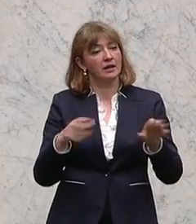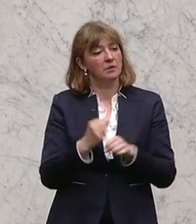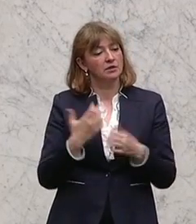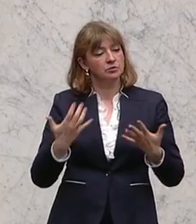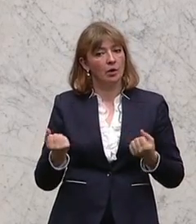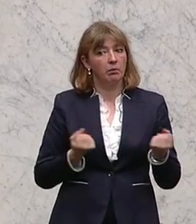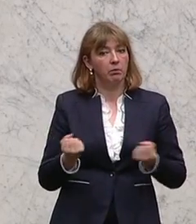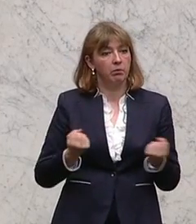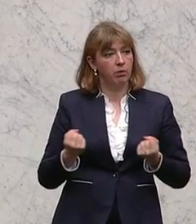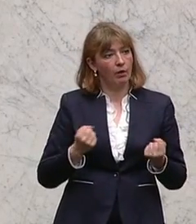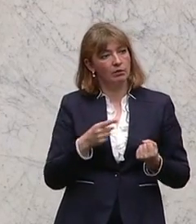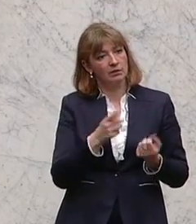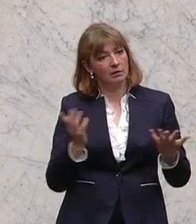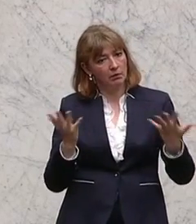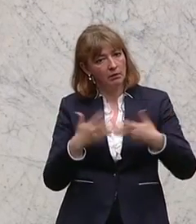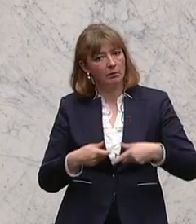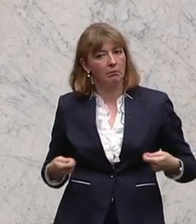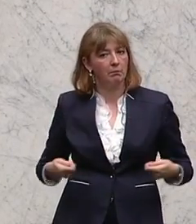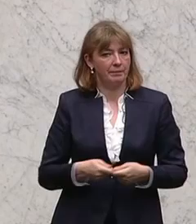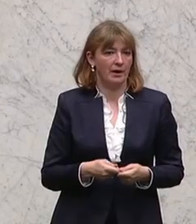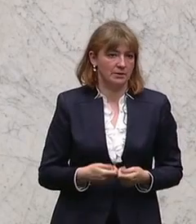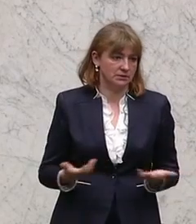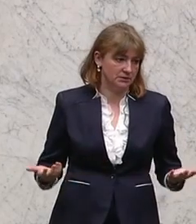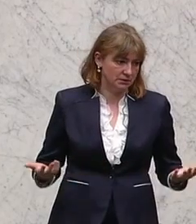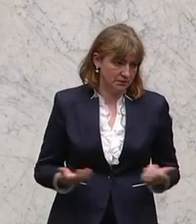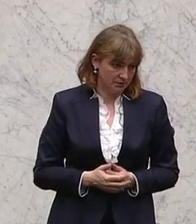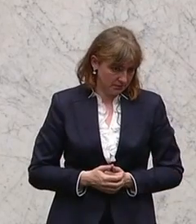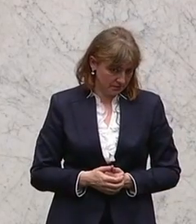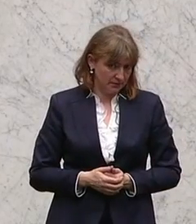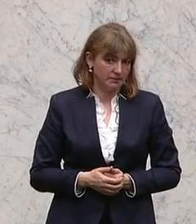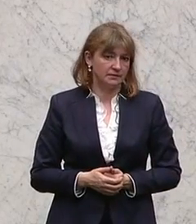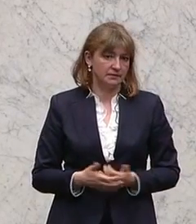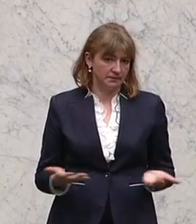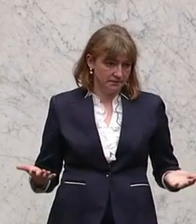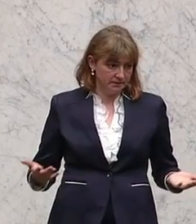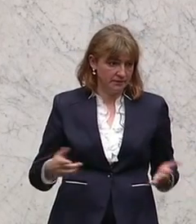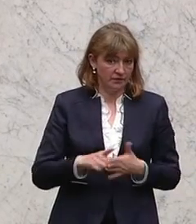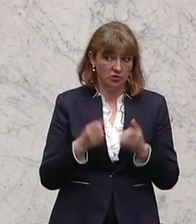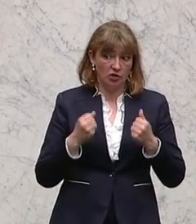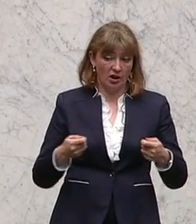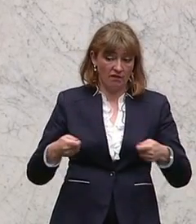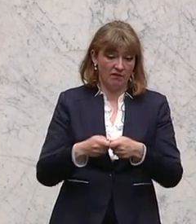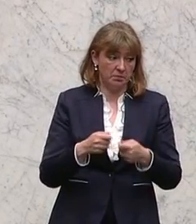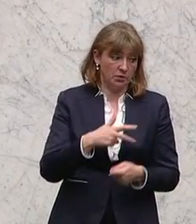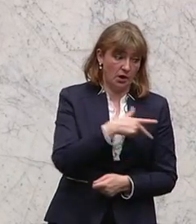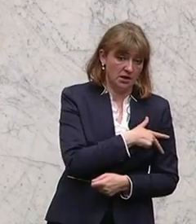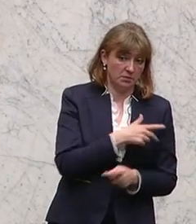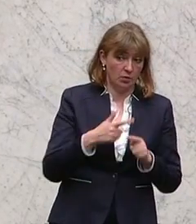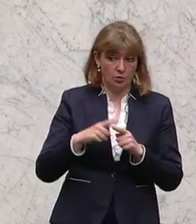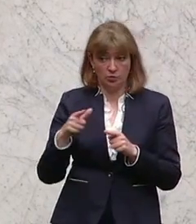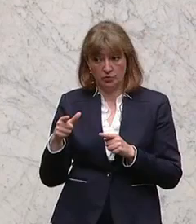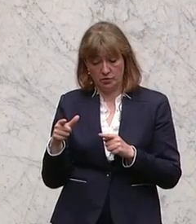politisch Mächtigen passt. Meine geschätzten Damen und Herren, wie stark die Verbindung zwischen SPÖ und